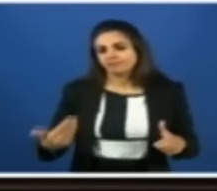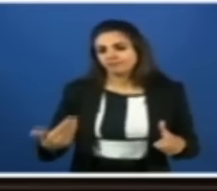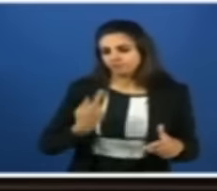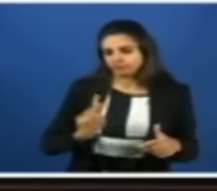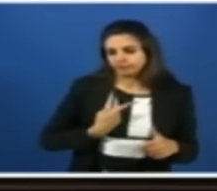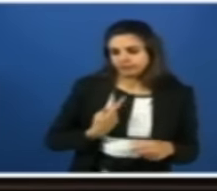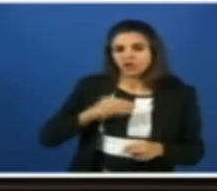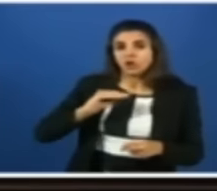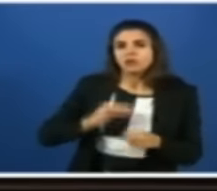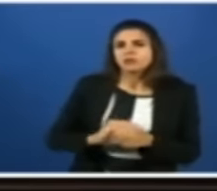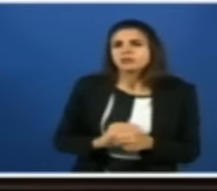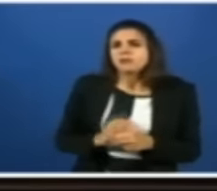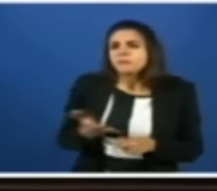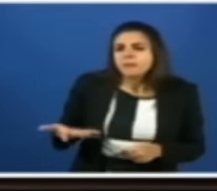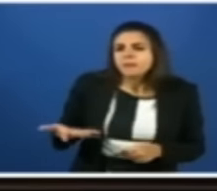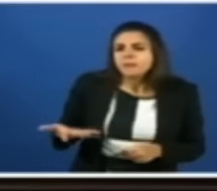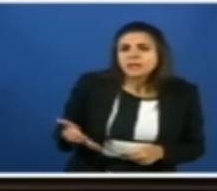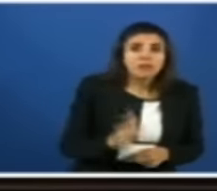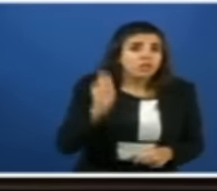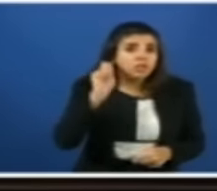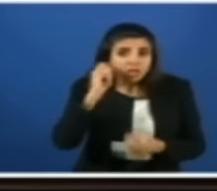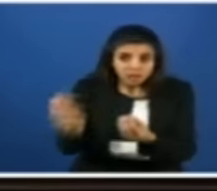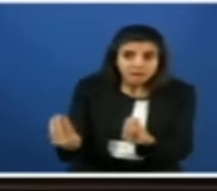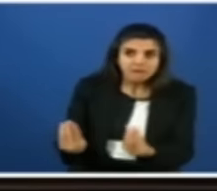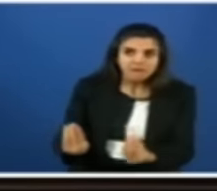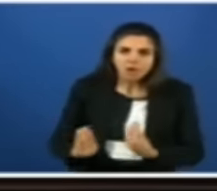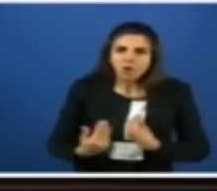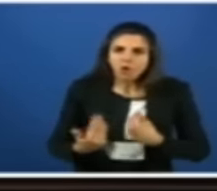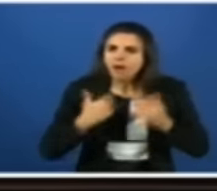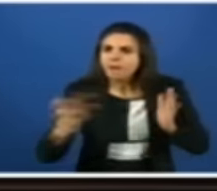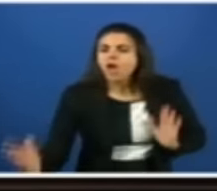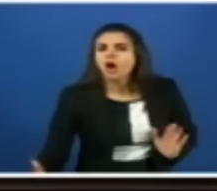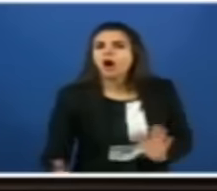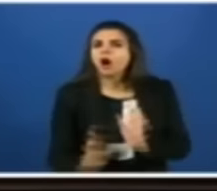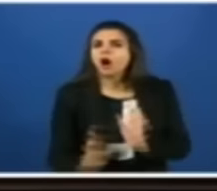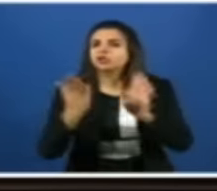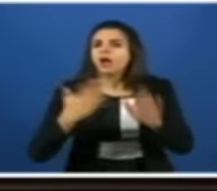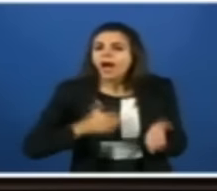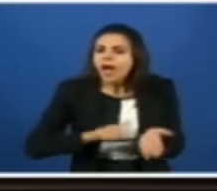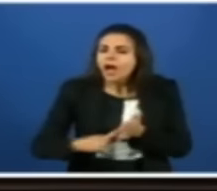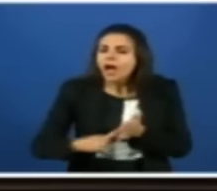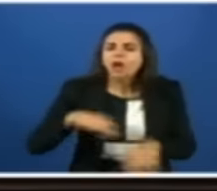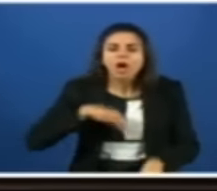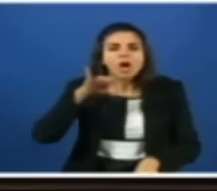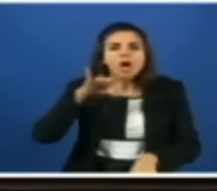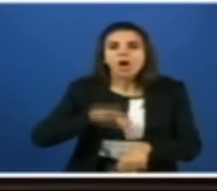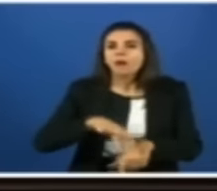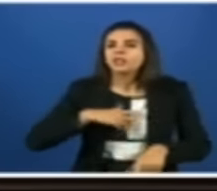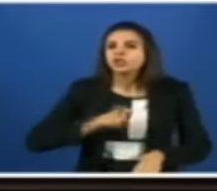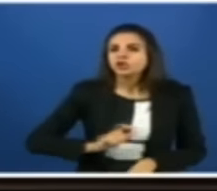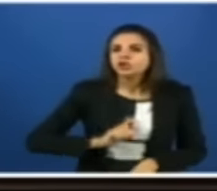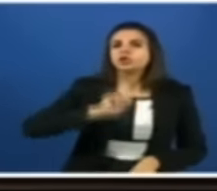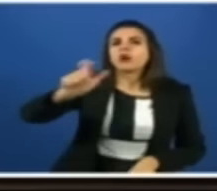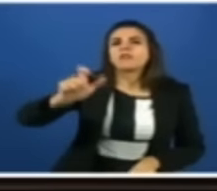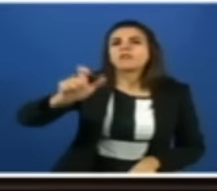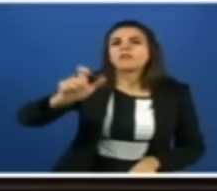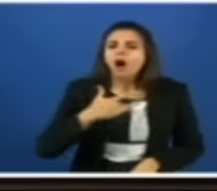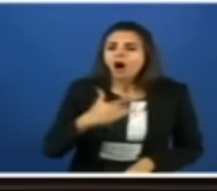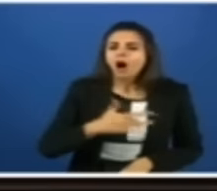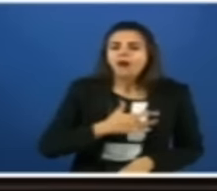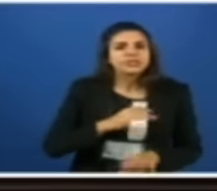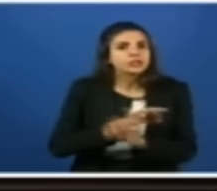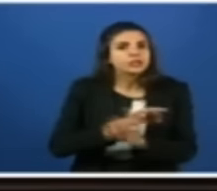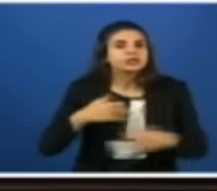yönelik her türlü tehdide karşı gerekeni anında gözümüzü